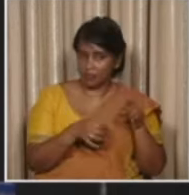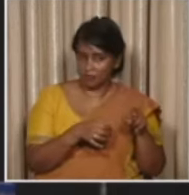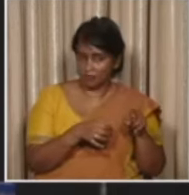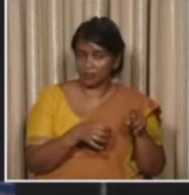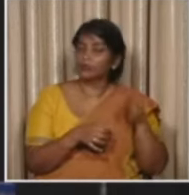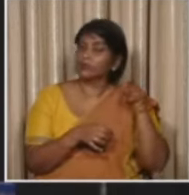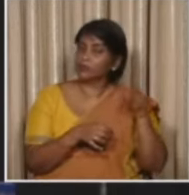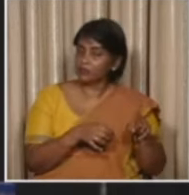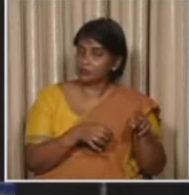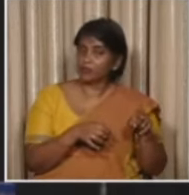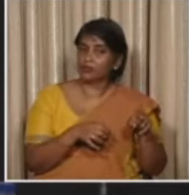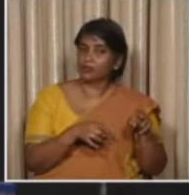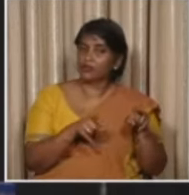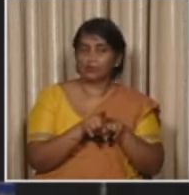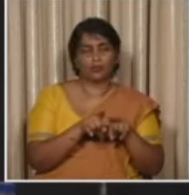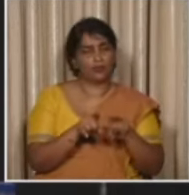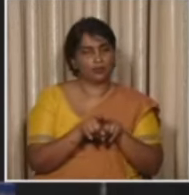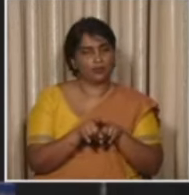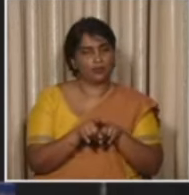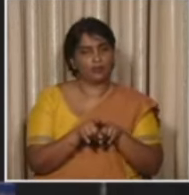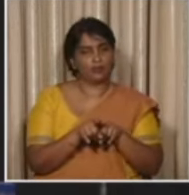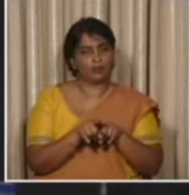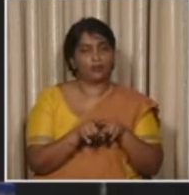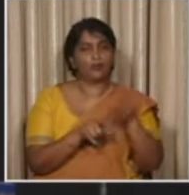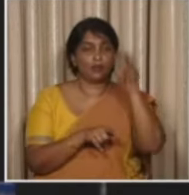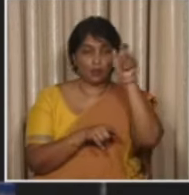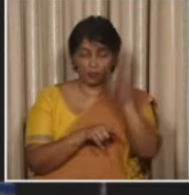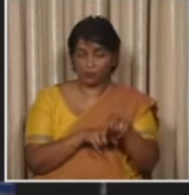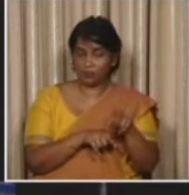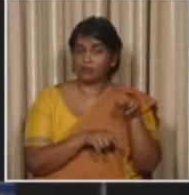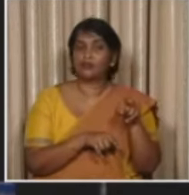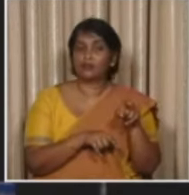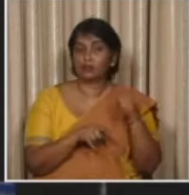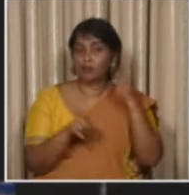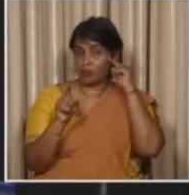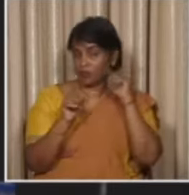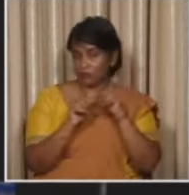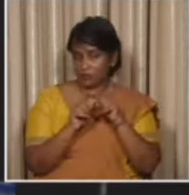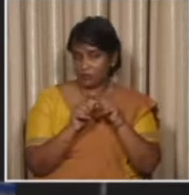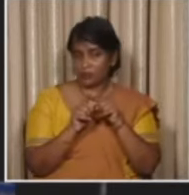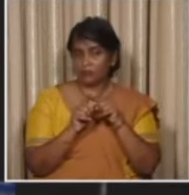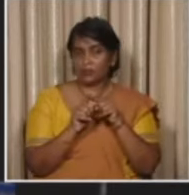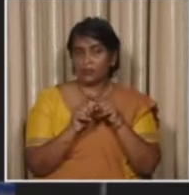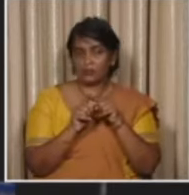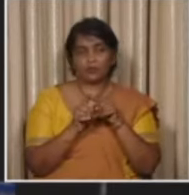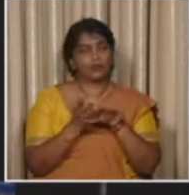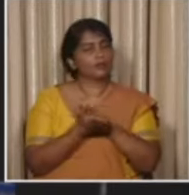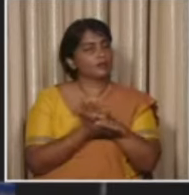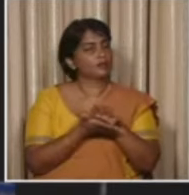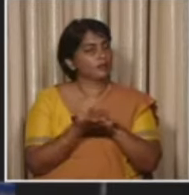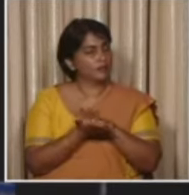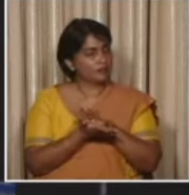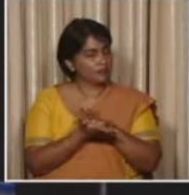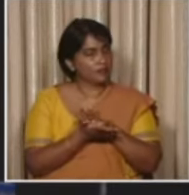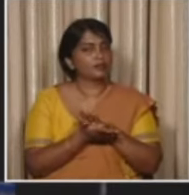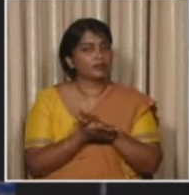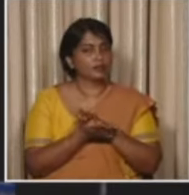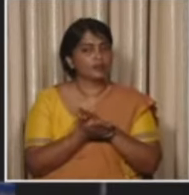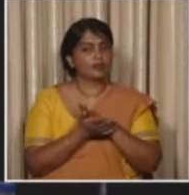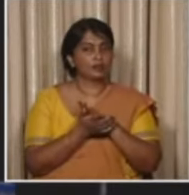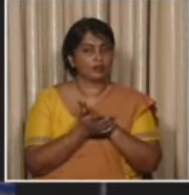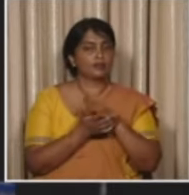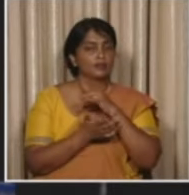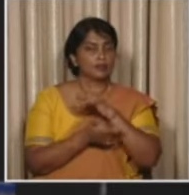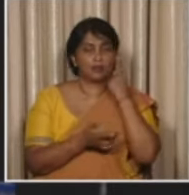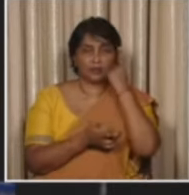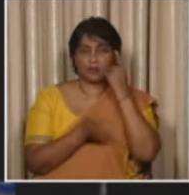ඒත් එක්කම මේ පුද්ගලයා පිළිබඳව පැහැදිලිවම සාලේ